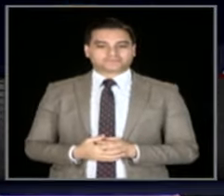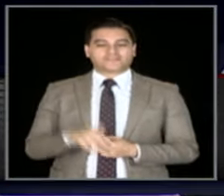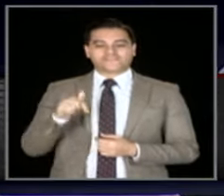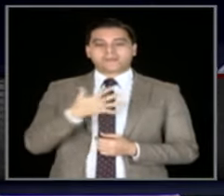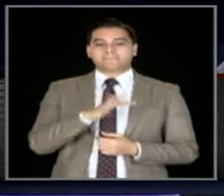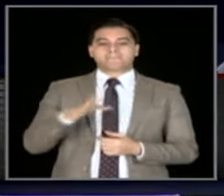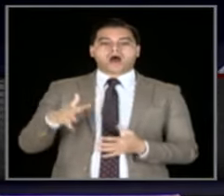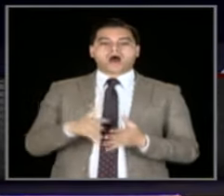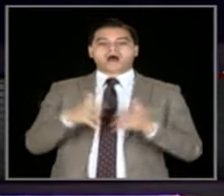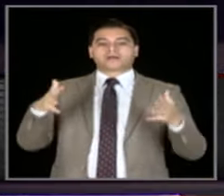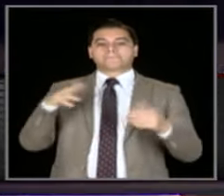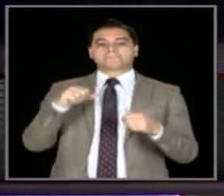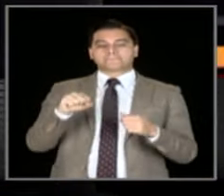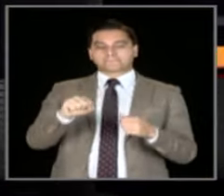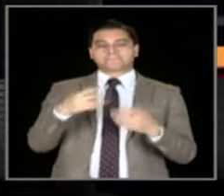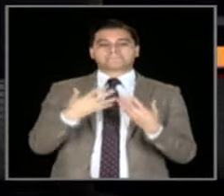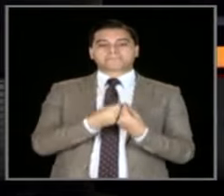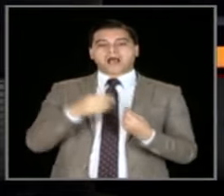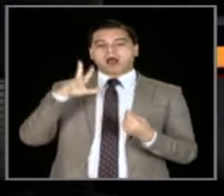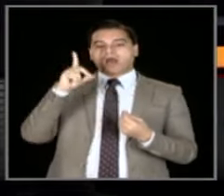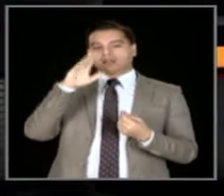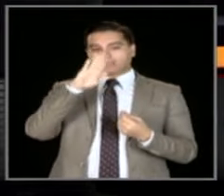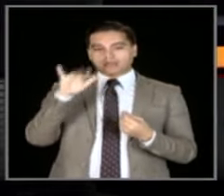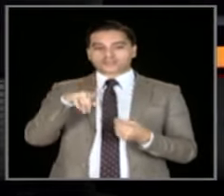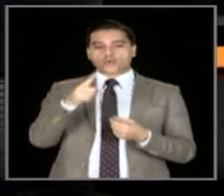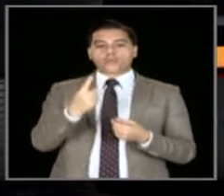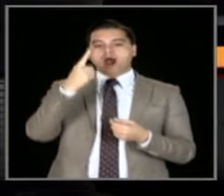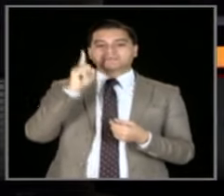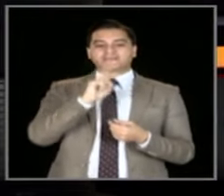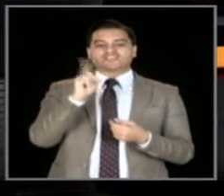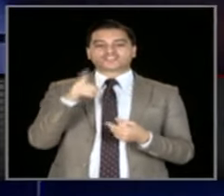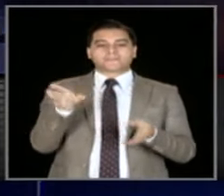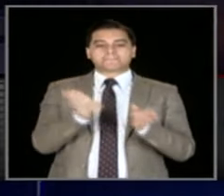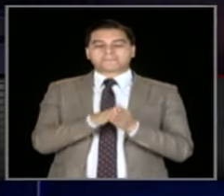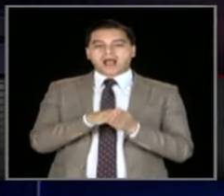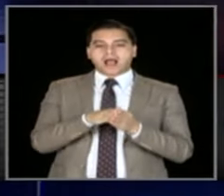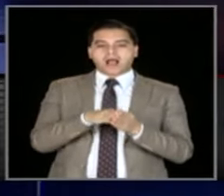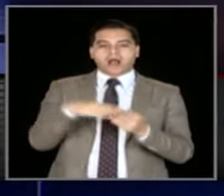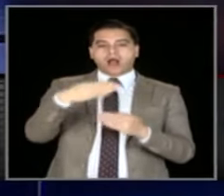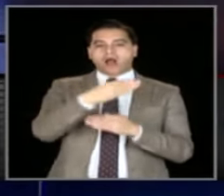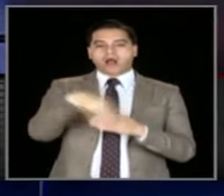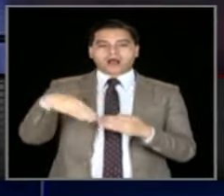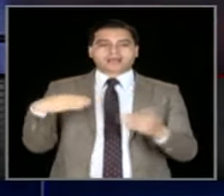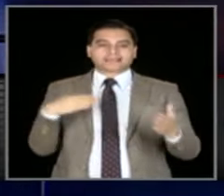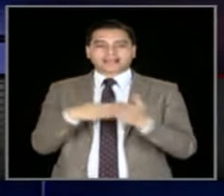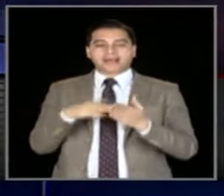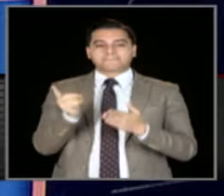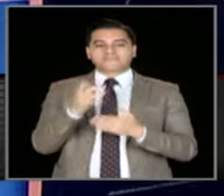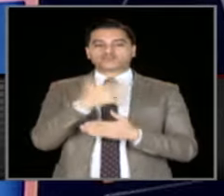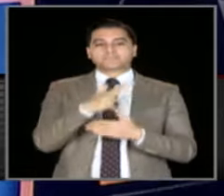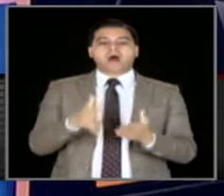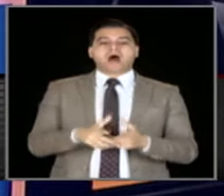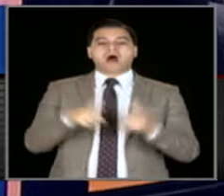احد بحار المحيط الاطلسي هو الوحيد الذي ليس له شريط ساحلي، فما هو